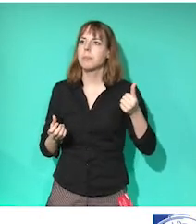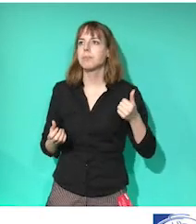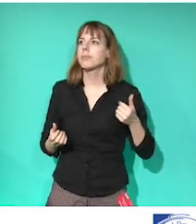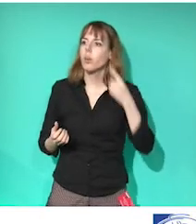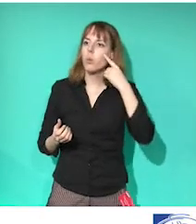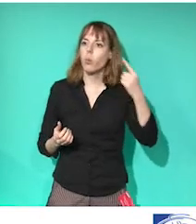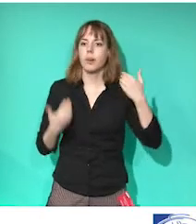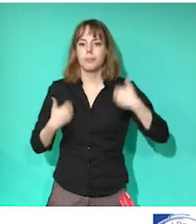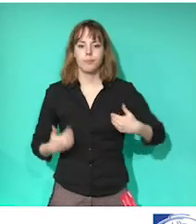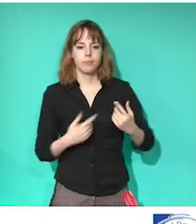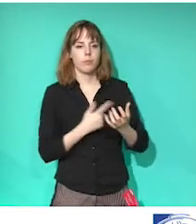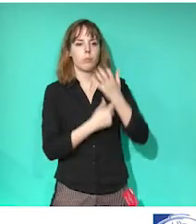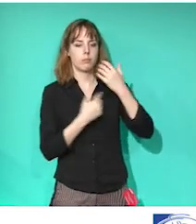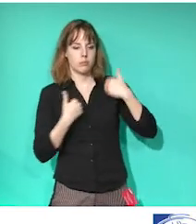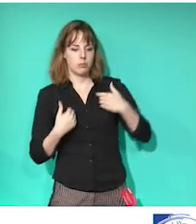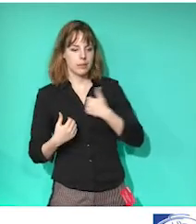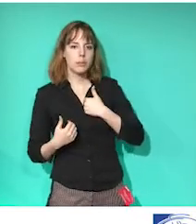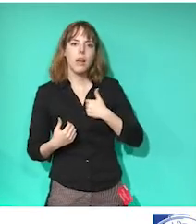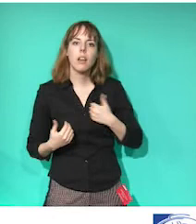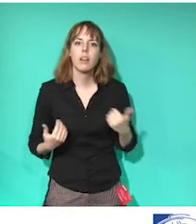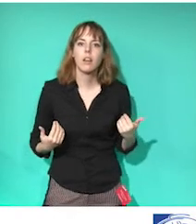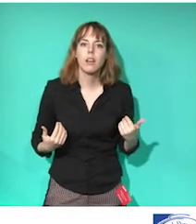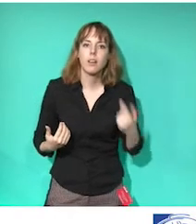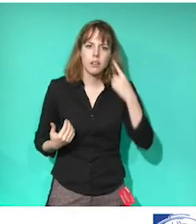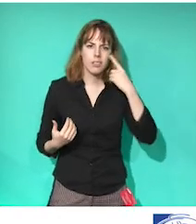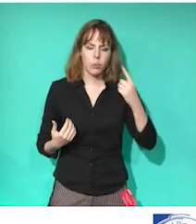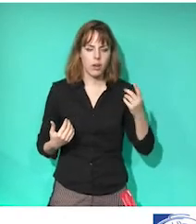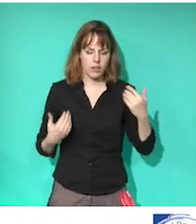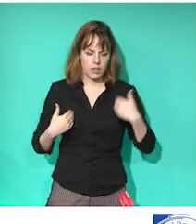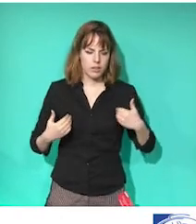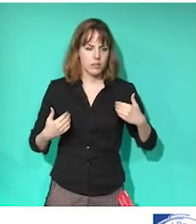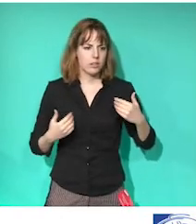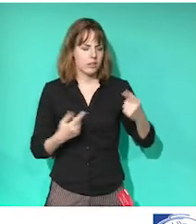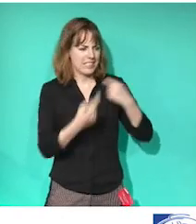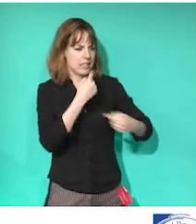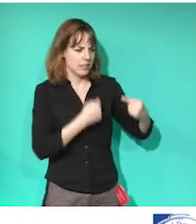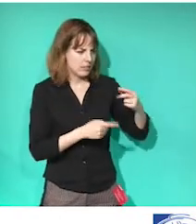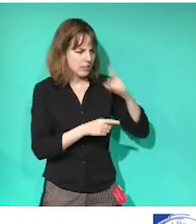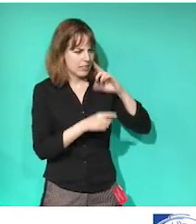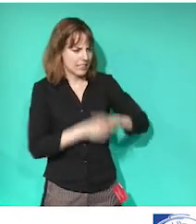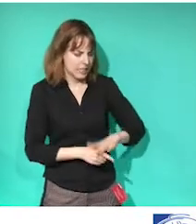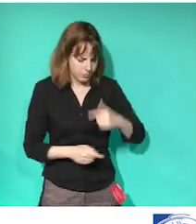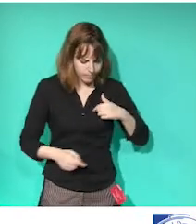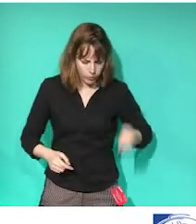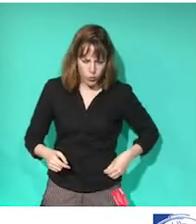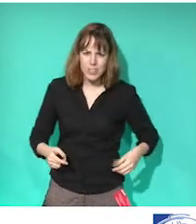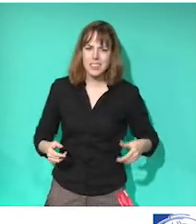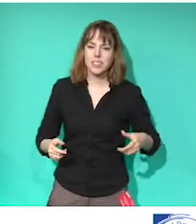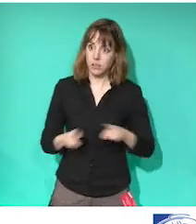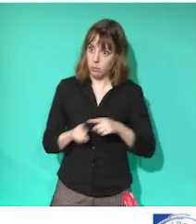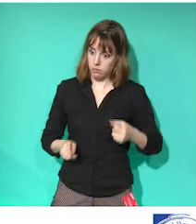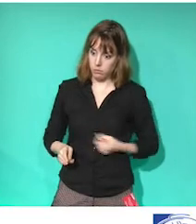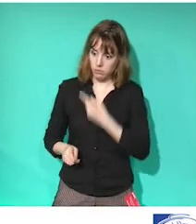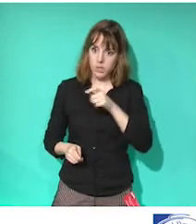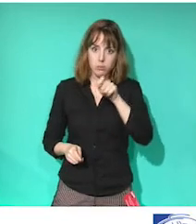toujours l'impression qu'on est soi-même le coupable du sexisme que l'on essuie, comme les victimes de